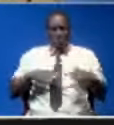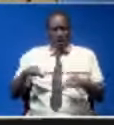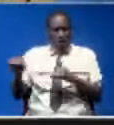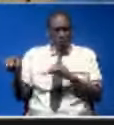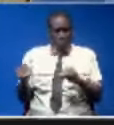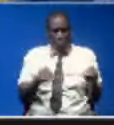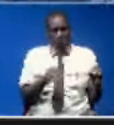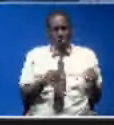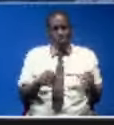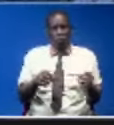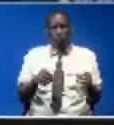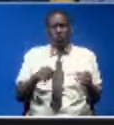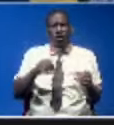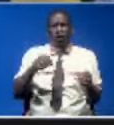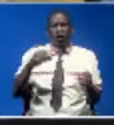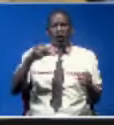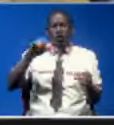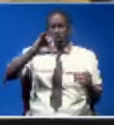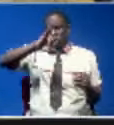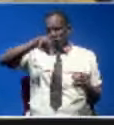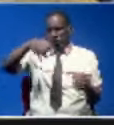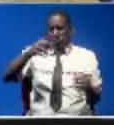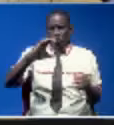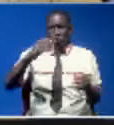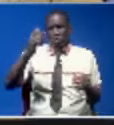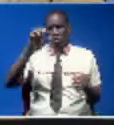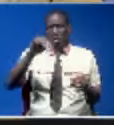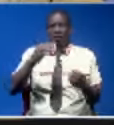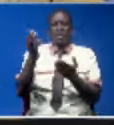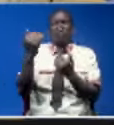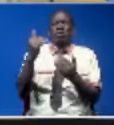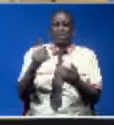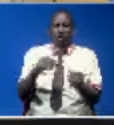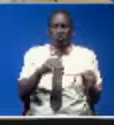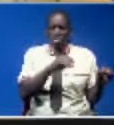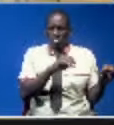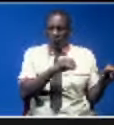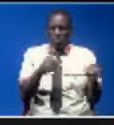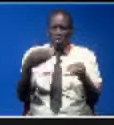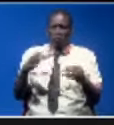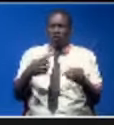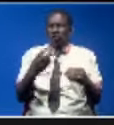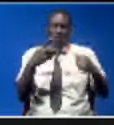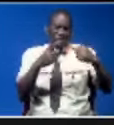hifadhi ya maiti ya Jocham ukisubiri kuondolewa tarehe 26 mwezi huu kwa